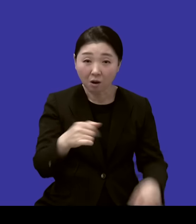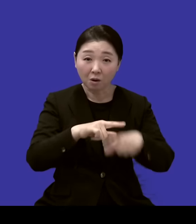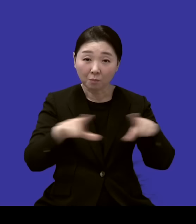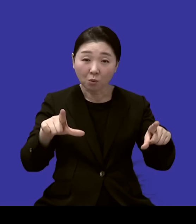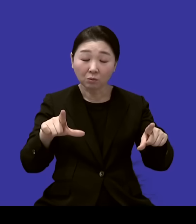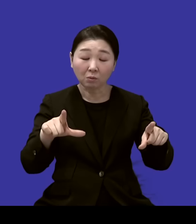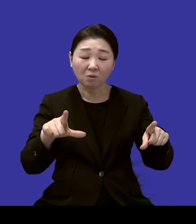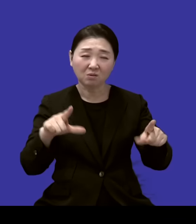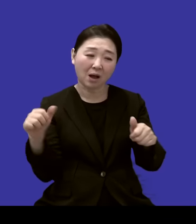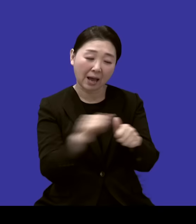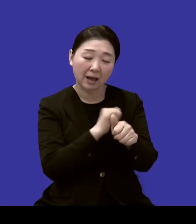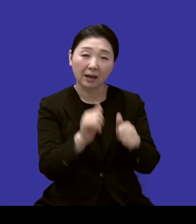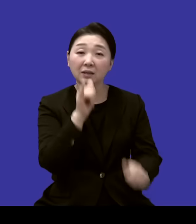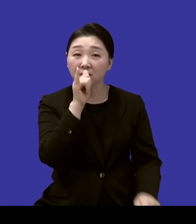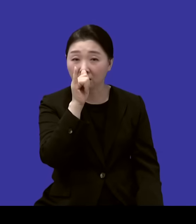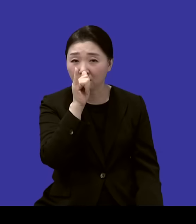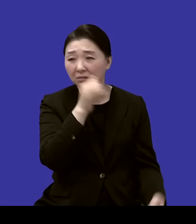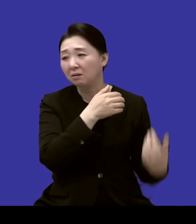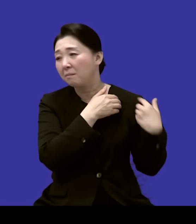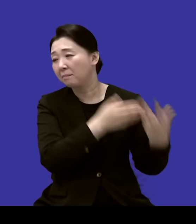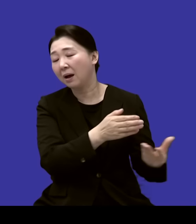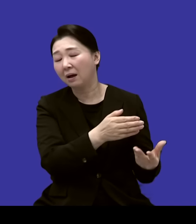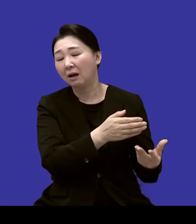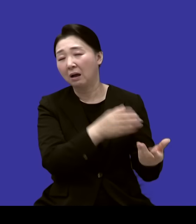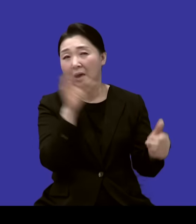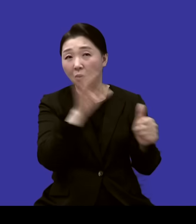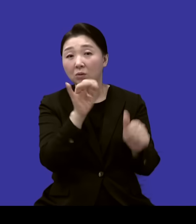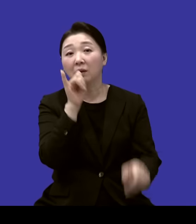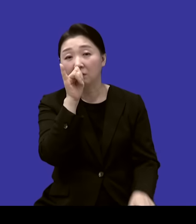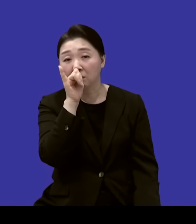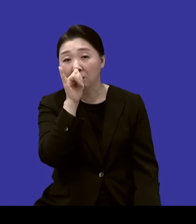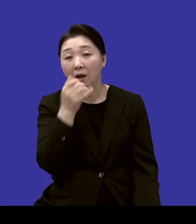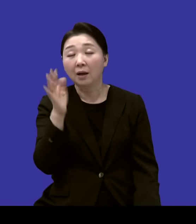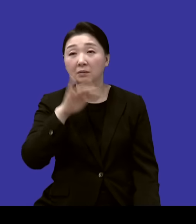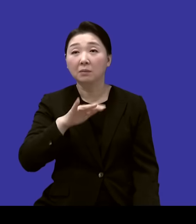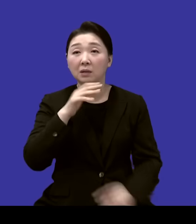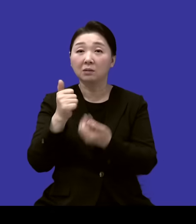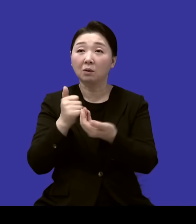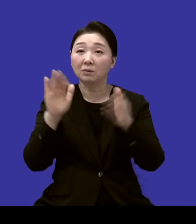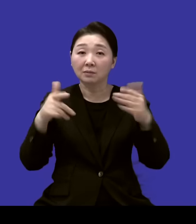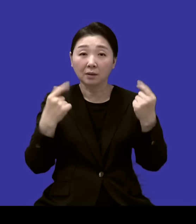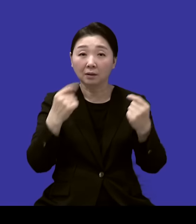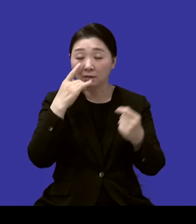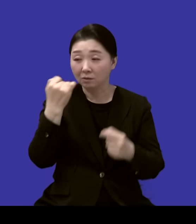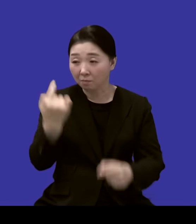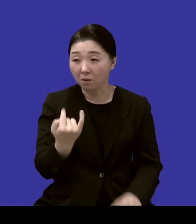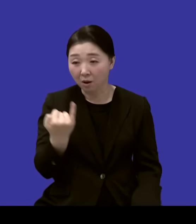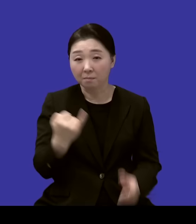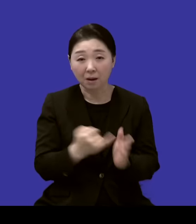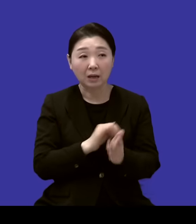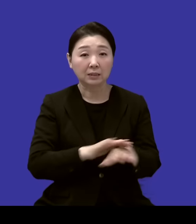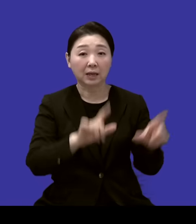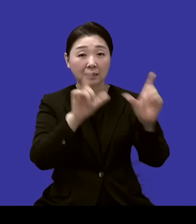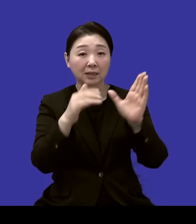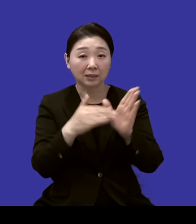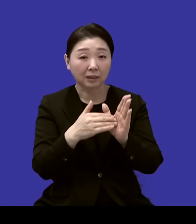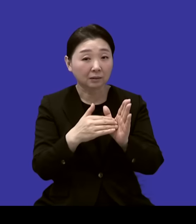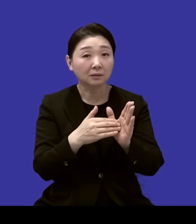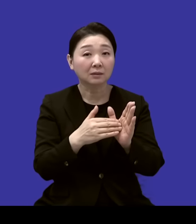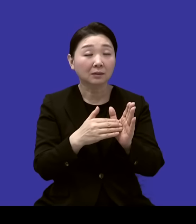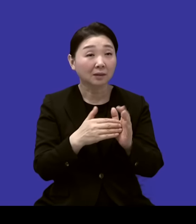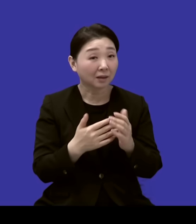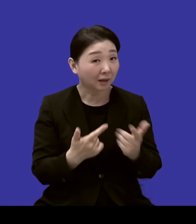더 학대를 받거나 그렇죠, 그렇죠. 그런 일들이 더 막 많죠. 그렇게 되는 경우가 있는데 정말 천사 같은 새어머니가 와서 이제 오순도순 잘 살았다 해피엔딩